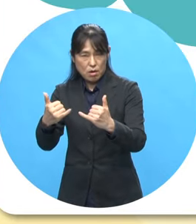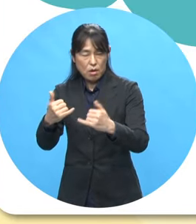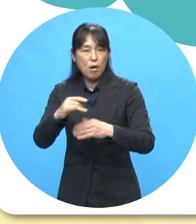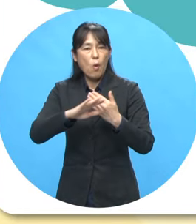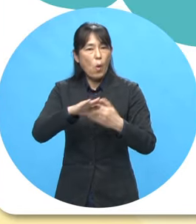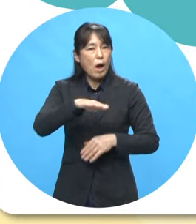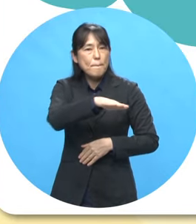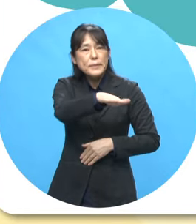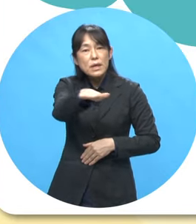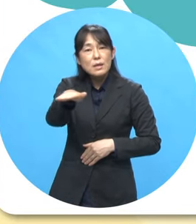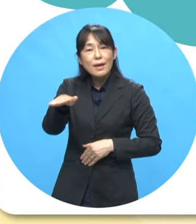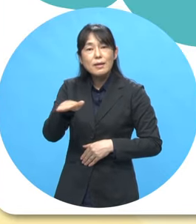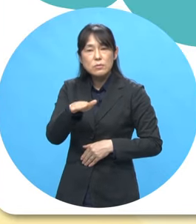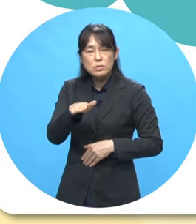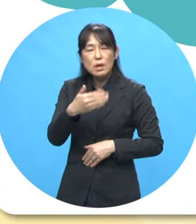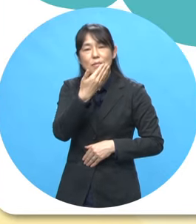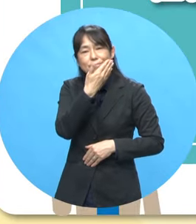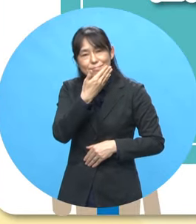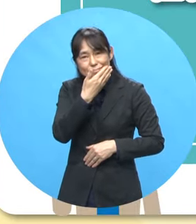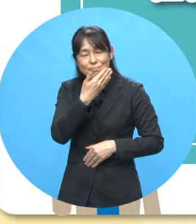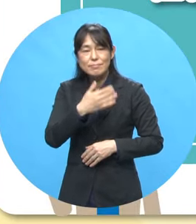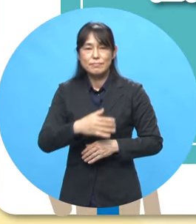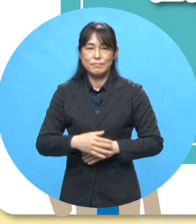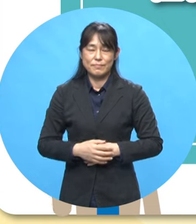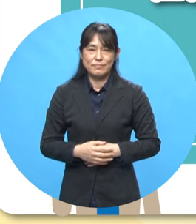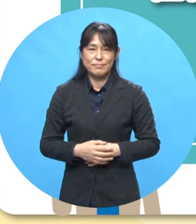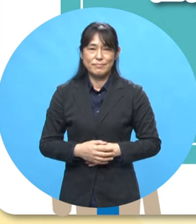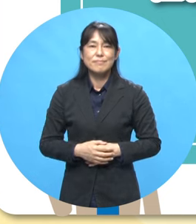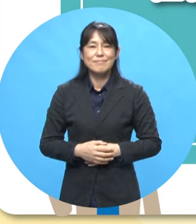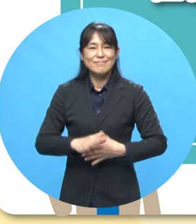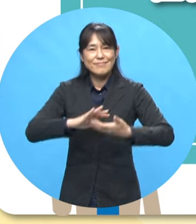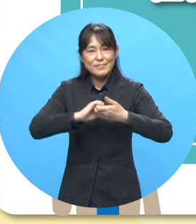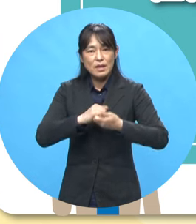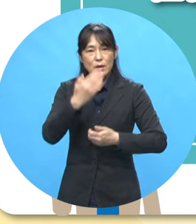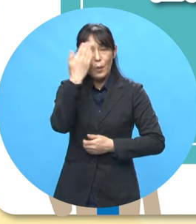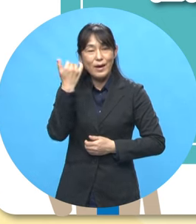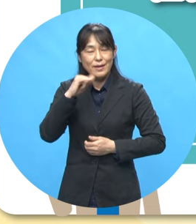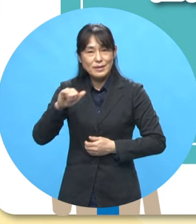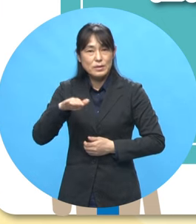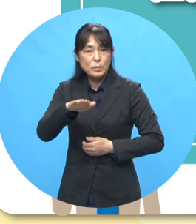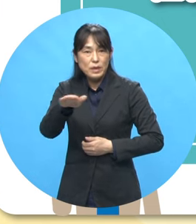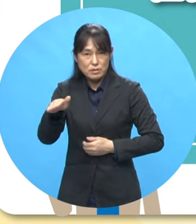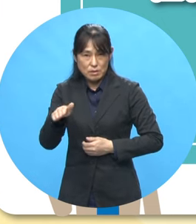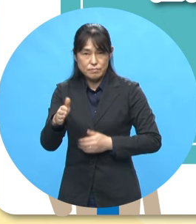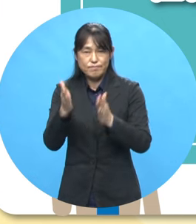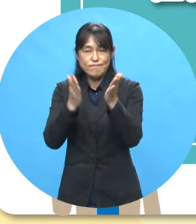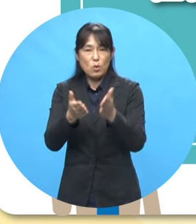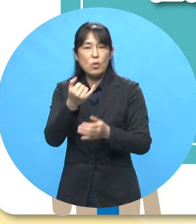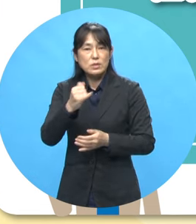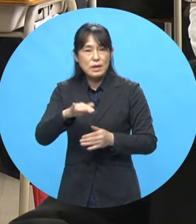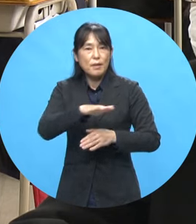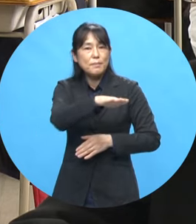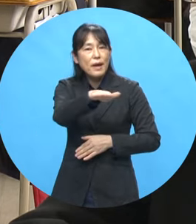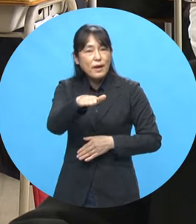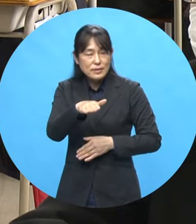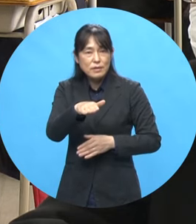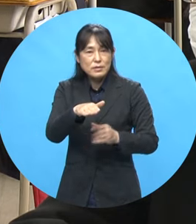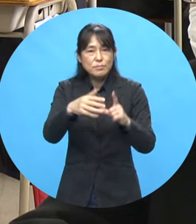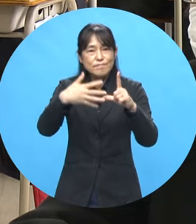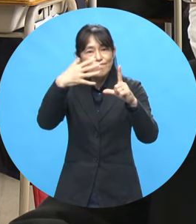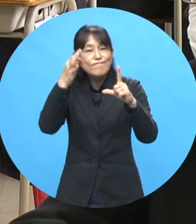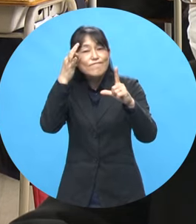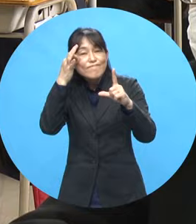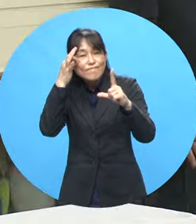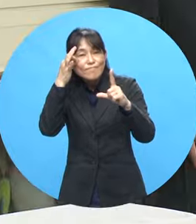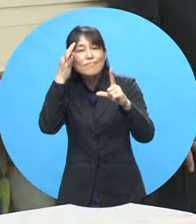でなくて、すべての人にとってとても重要なことです。ぜひ若い世代の皆さんや保護者の方々にもご活用い